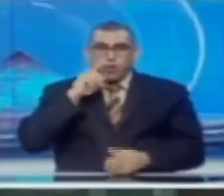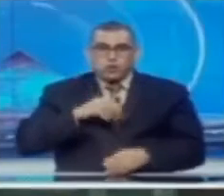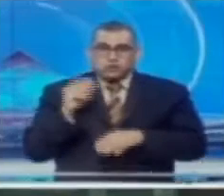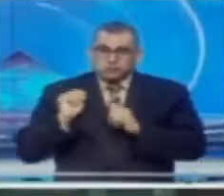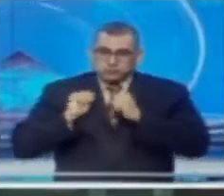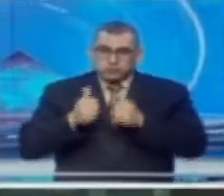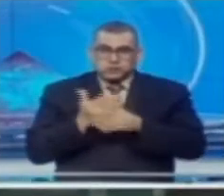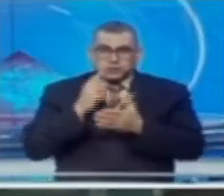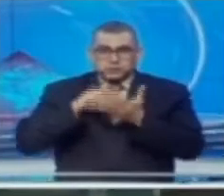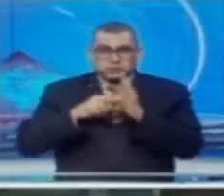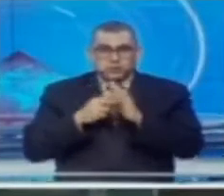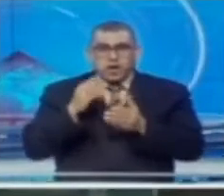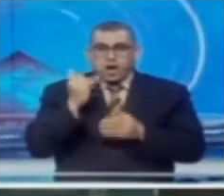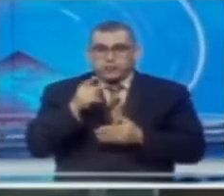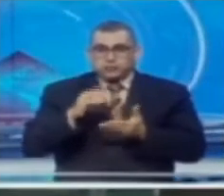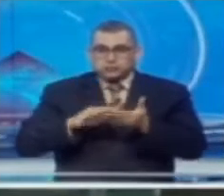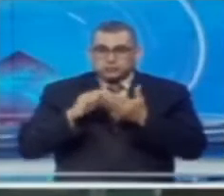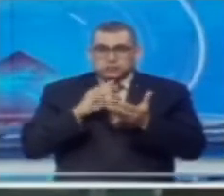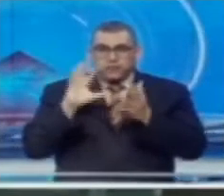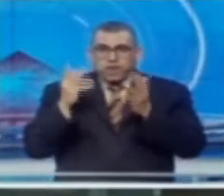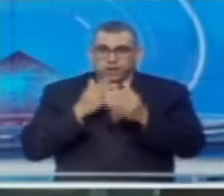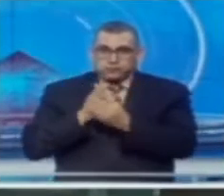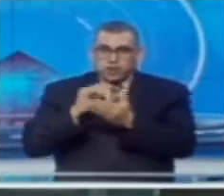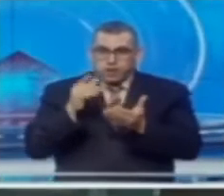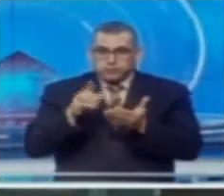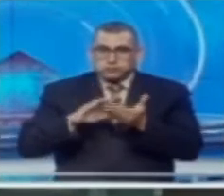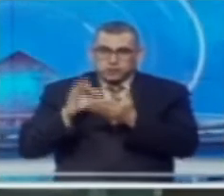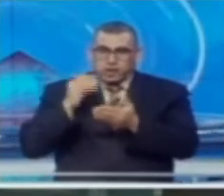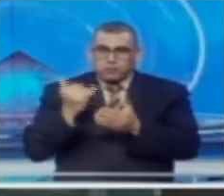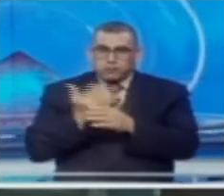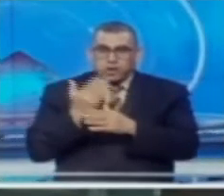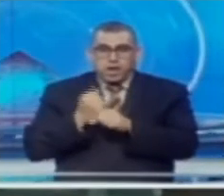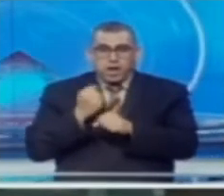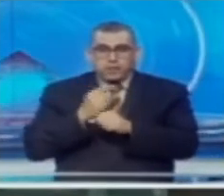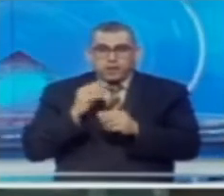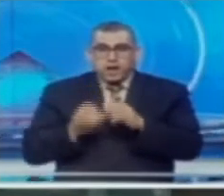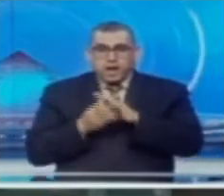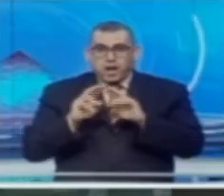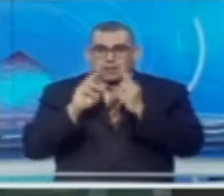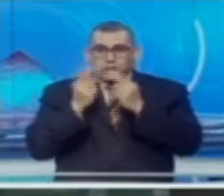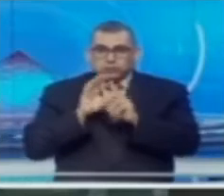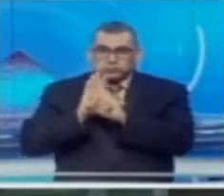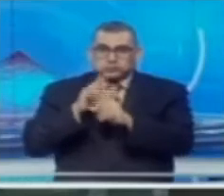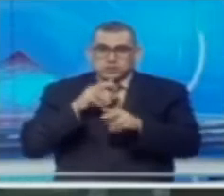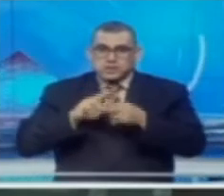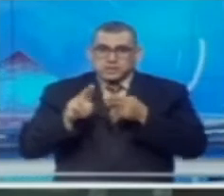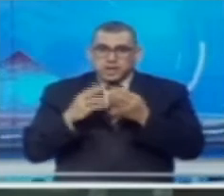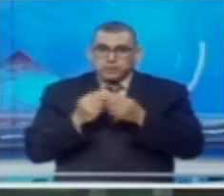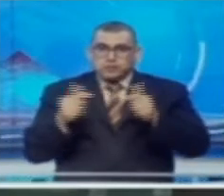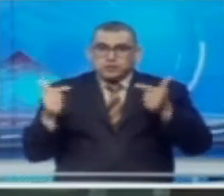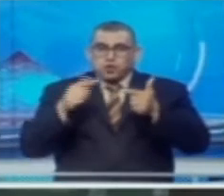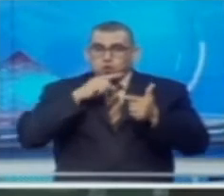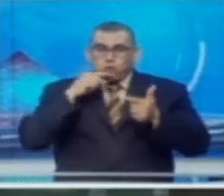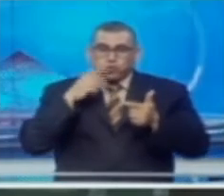على محورية الدولة العربية في مختلف القضايا العالمية وأهمية التحركات الخاصة بالجامعة العربية لدعم الحل السلمي للصراع الروسي